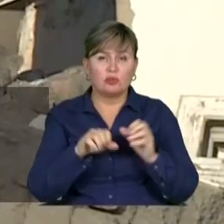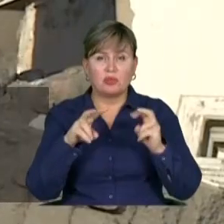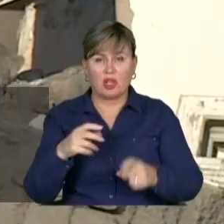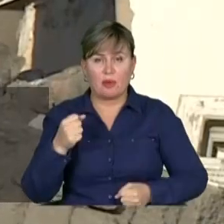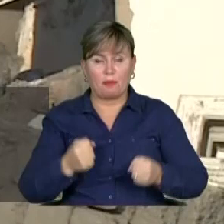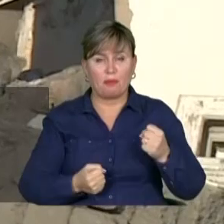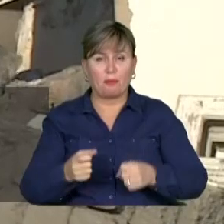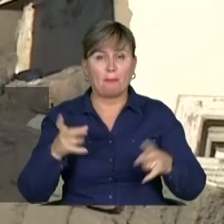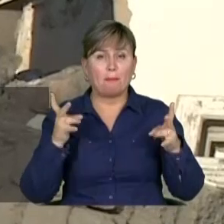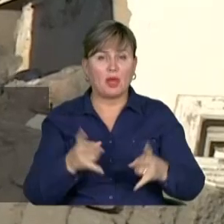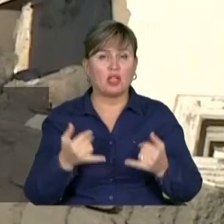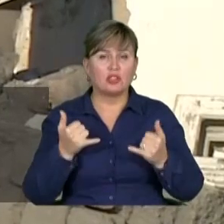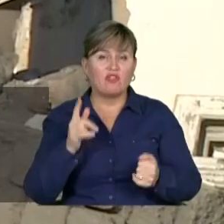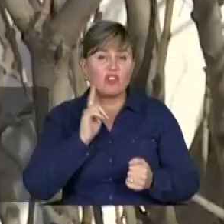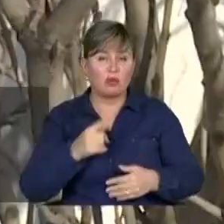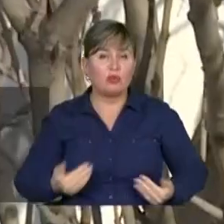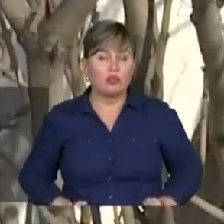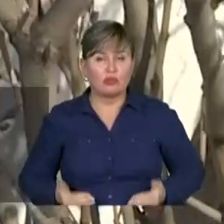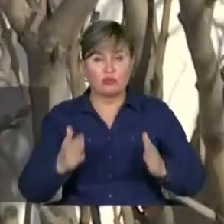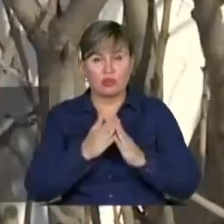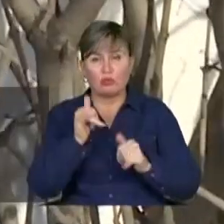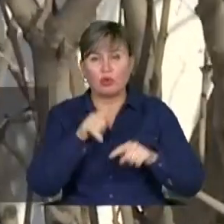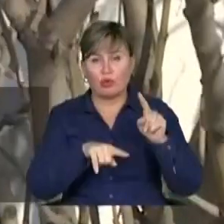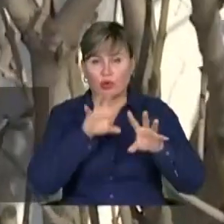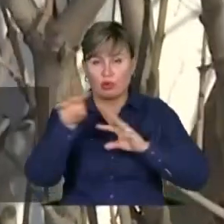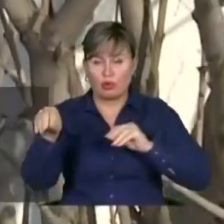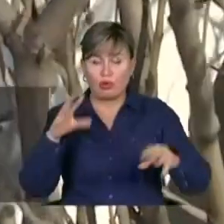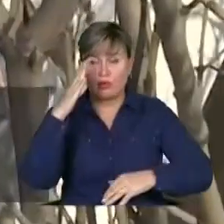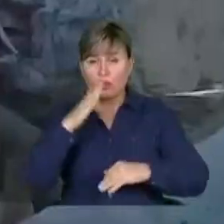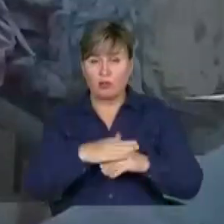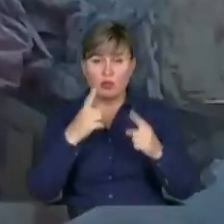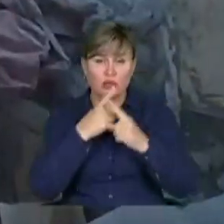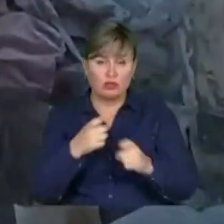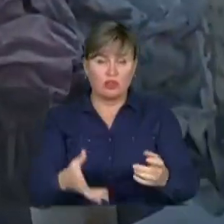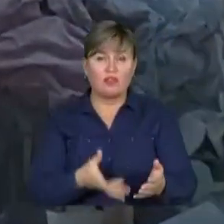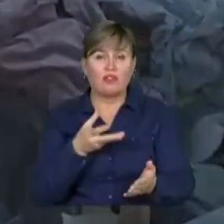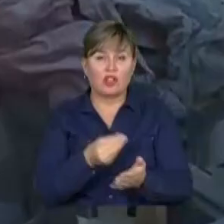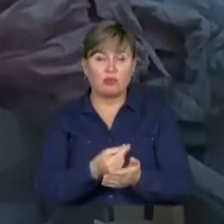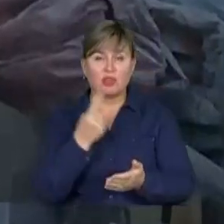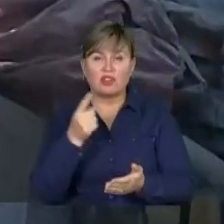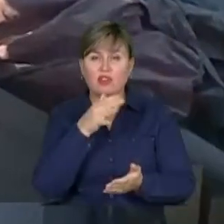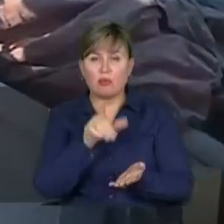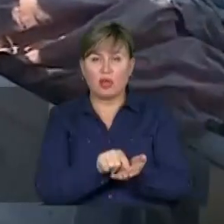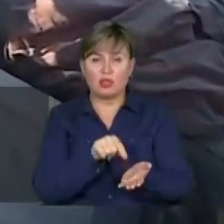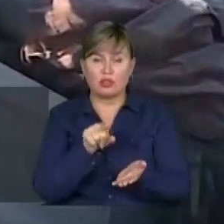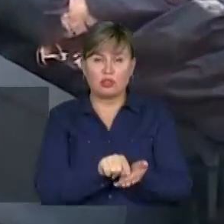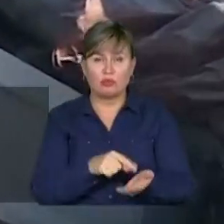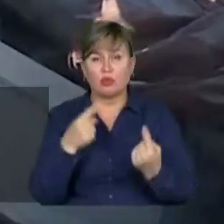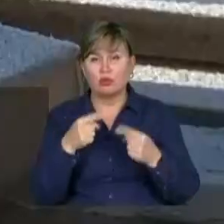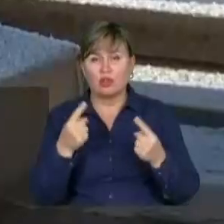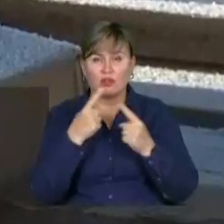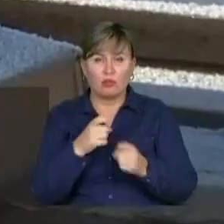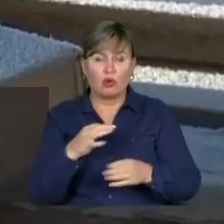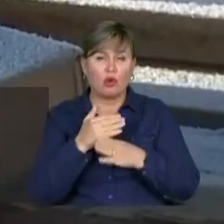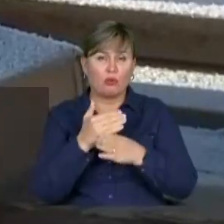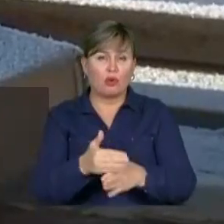техники. Пострадавшие сейчас временно живут в домах у родственников. В Акимате сообщили, что им выплатят единовременное пособие. Другой информации о помощи в